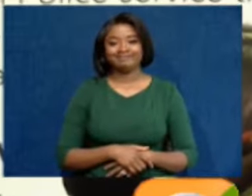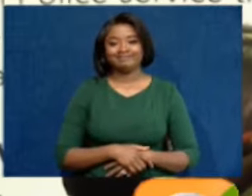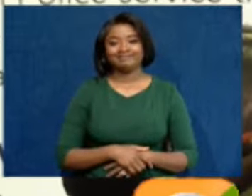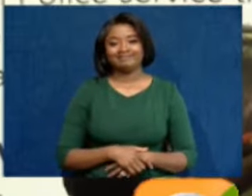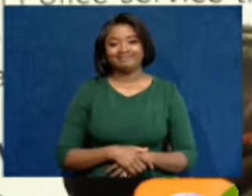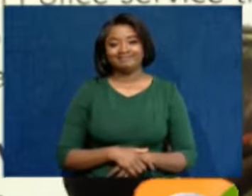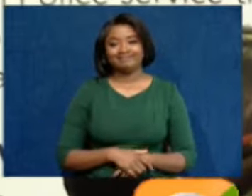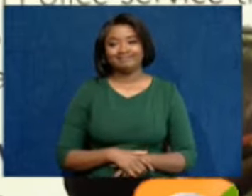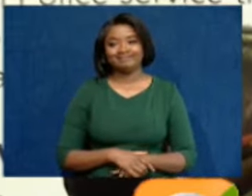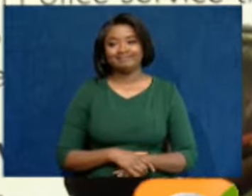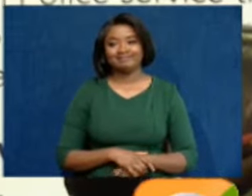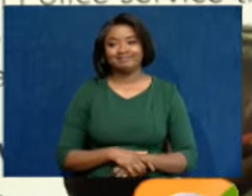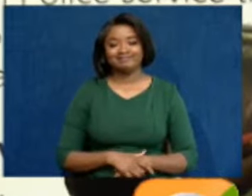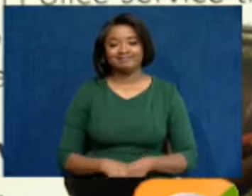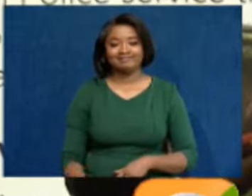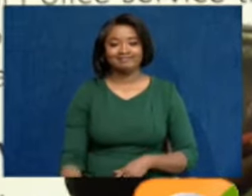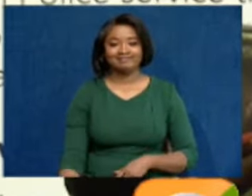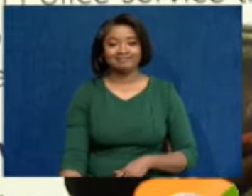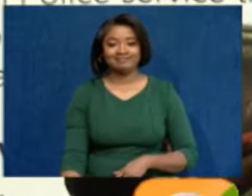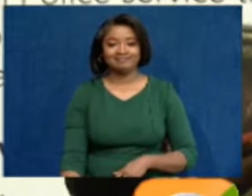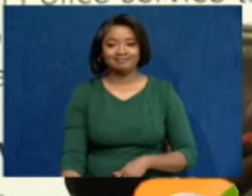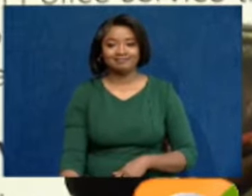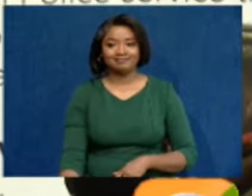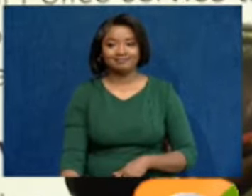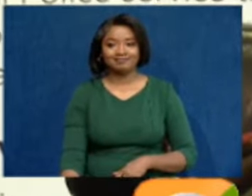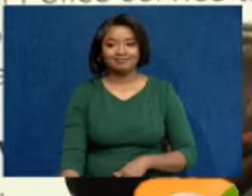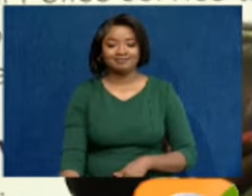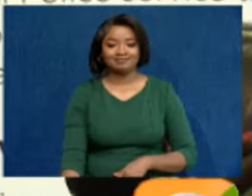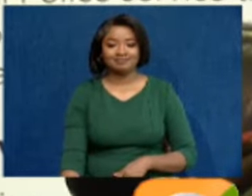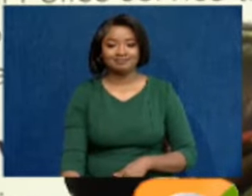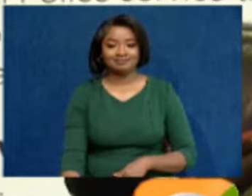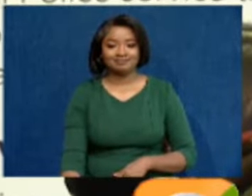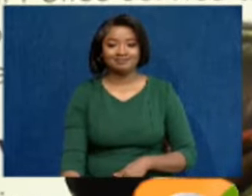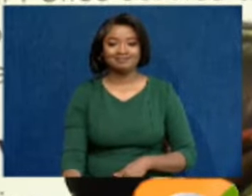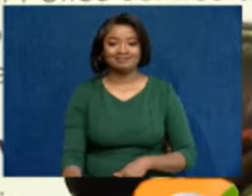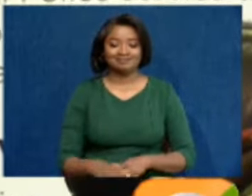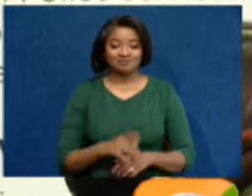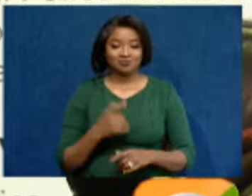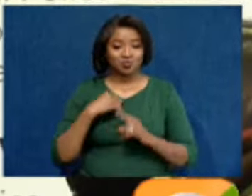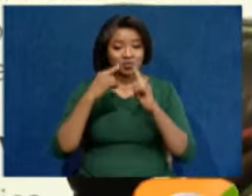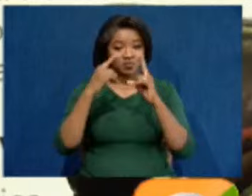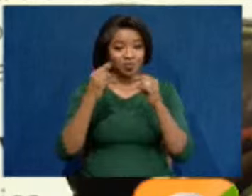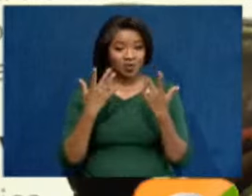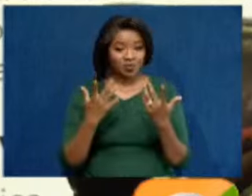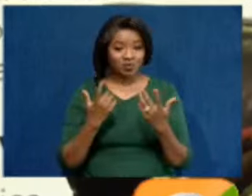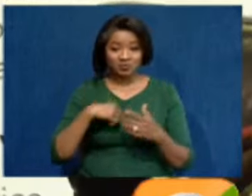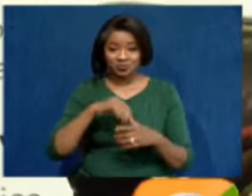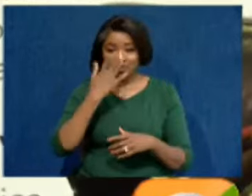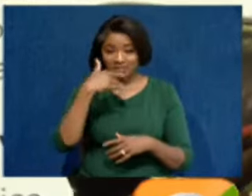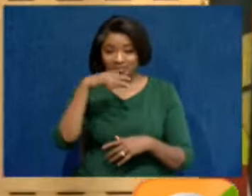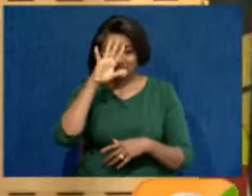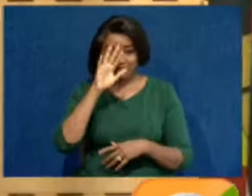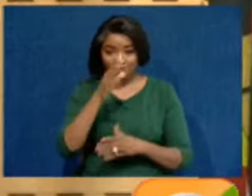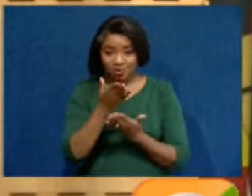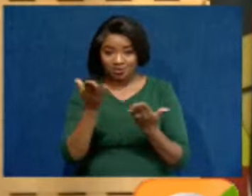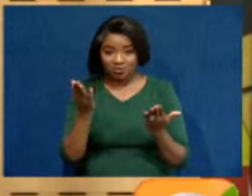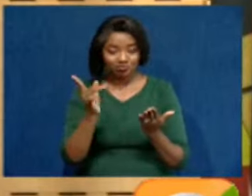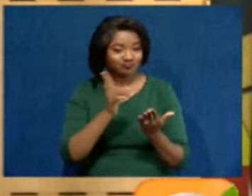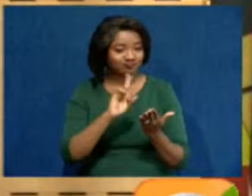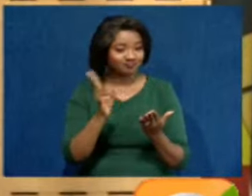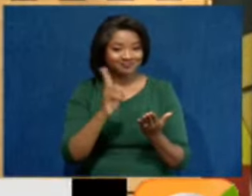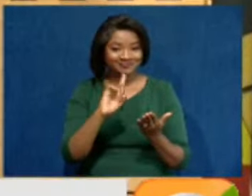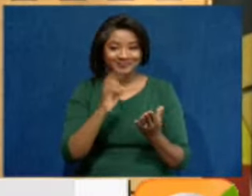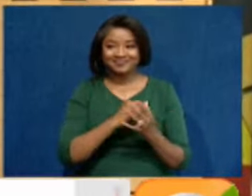camps and train. So kitu yenye nataka kuambia tu, we will not disappoint you. It's a